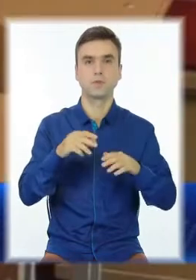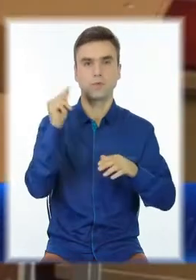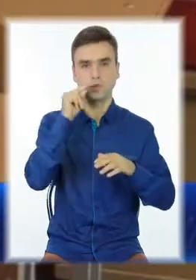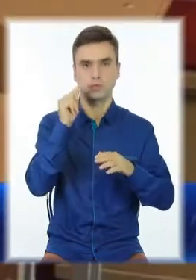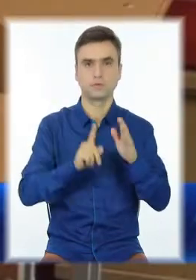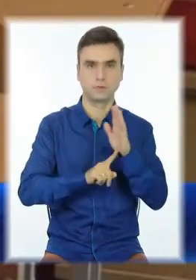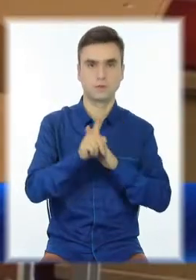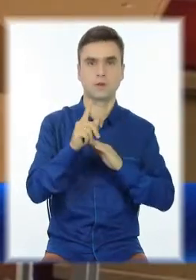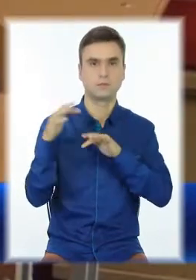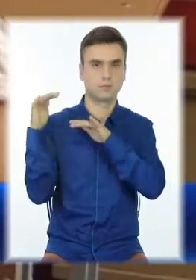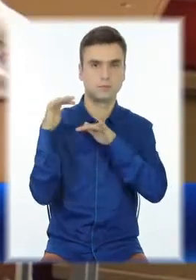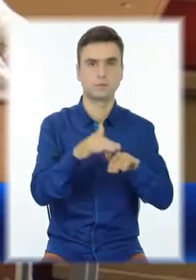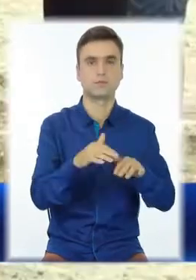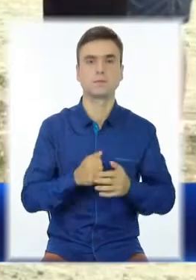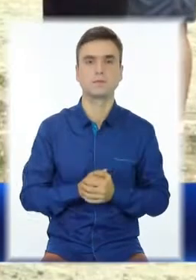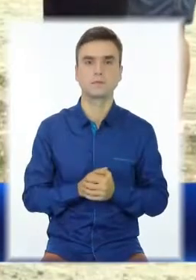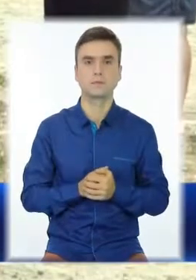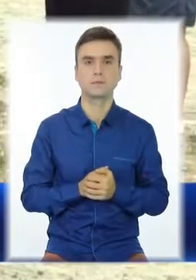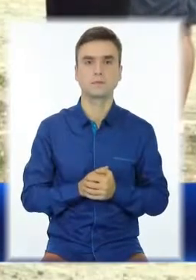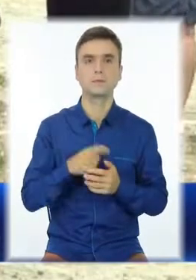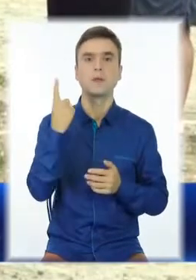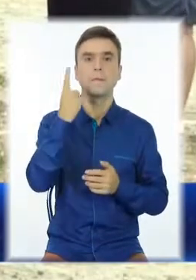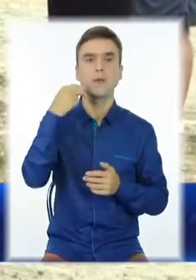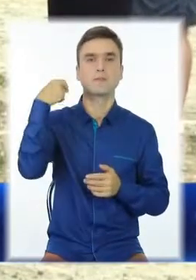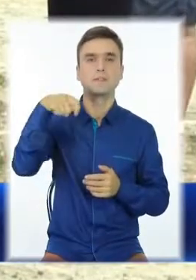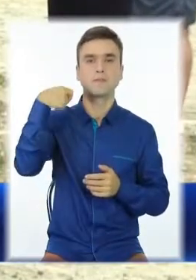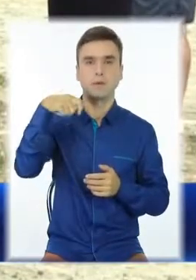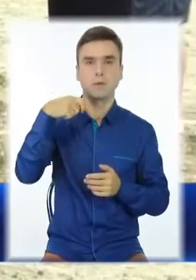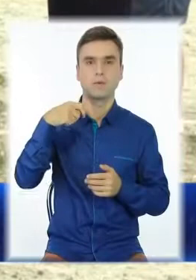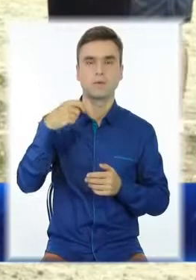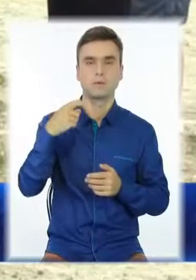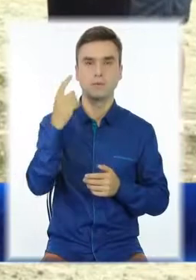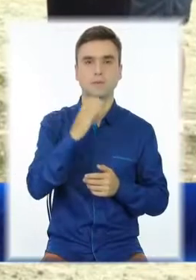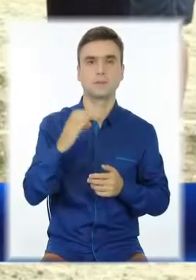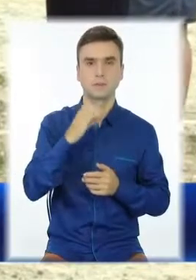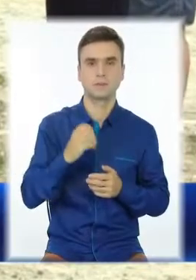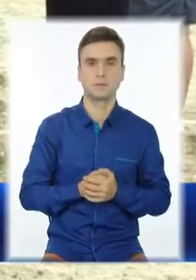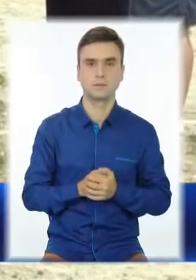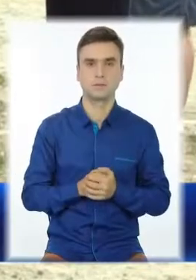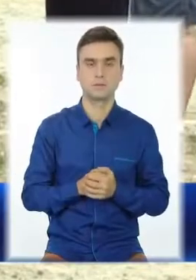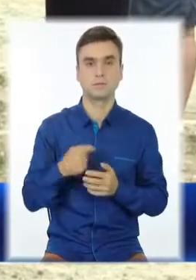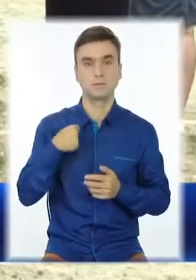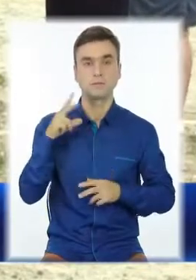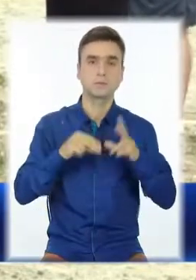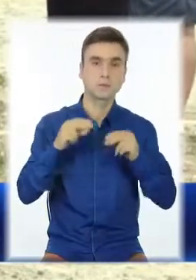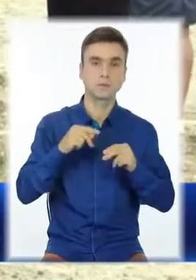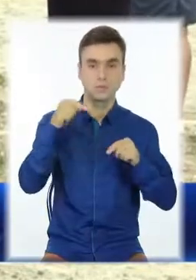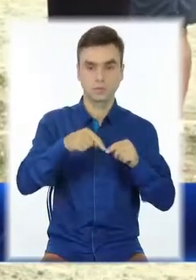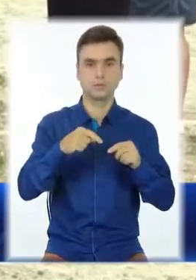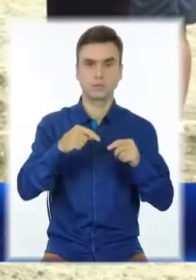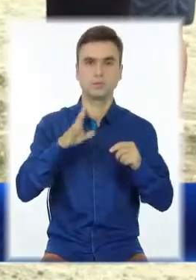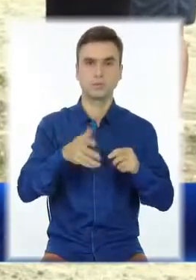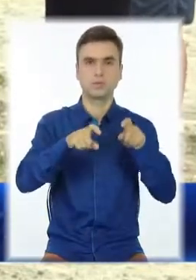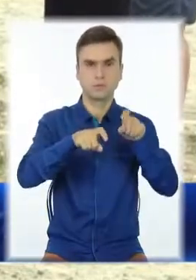криворізьких школах пролунав перший дзвоник. Ми дуже сподіваємося, що тут буде 11 клас, і ми зможемо